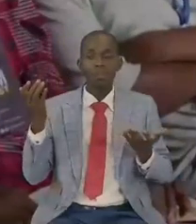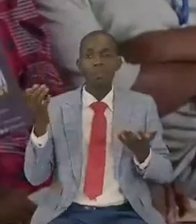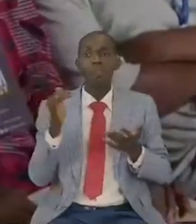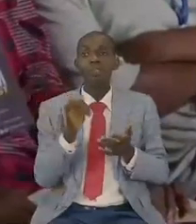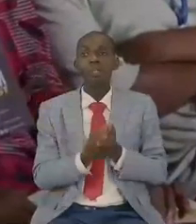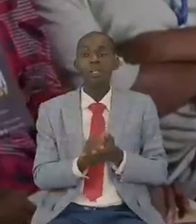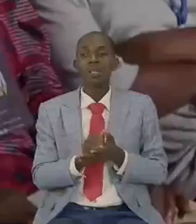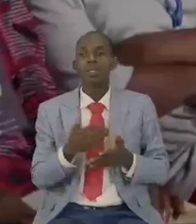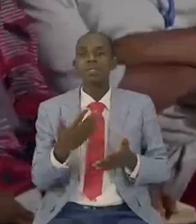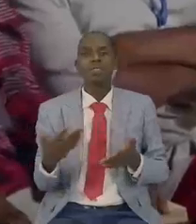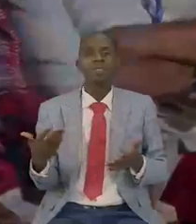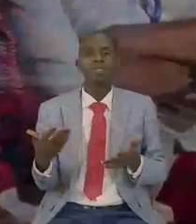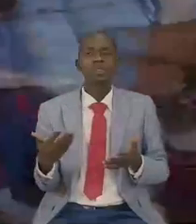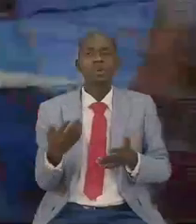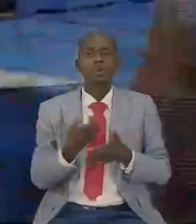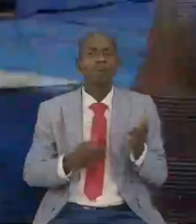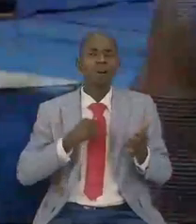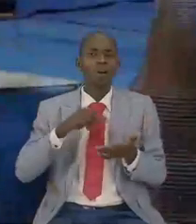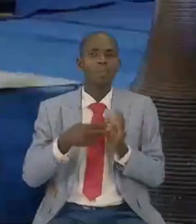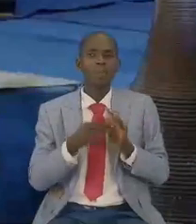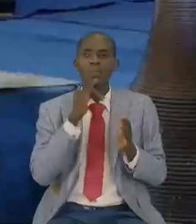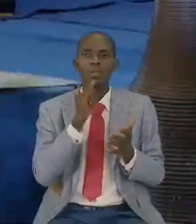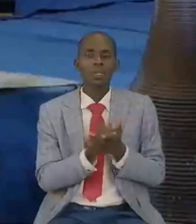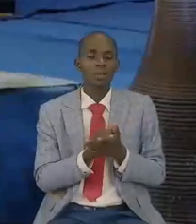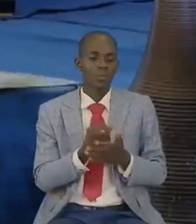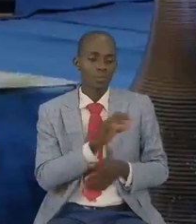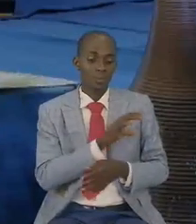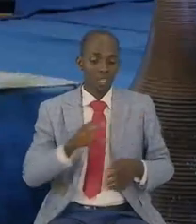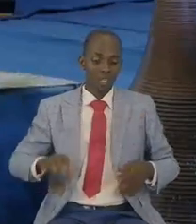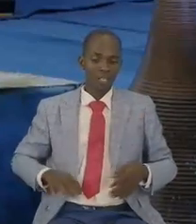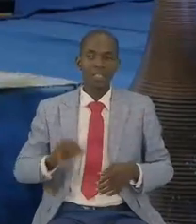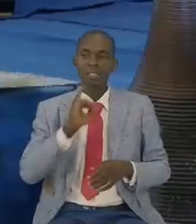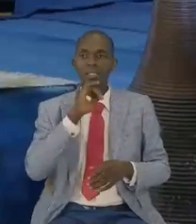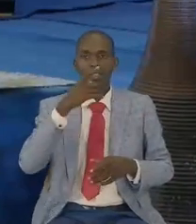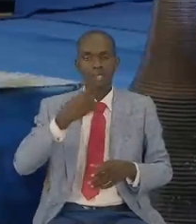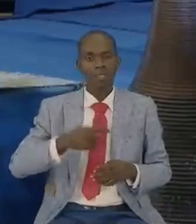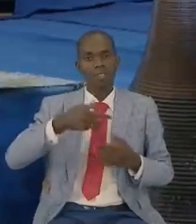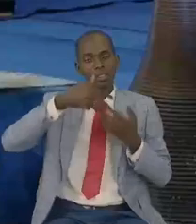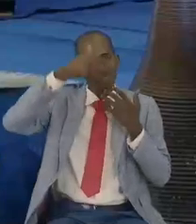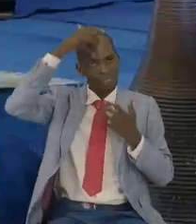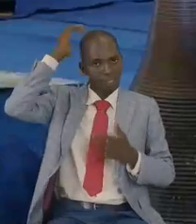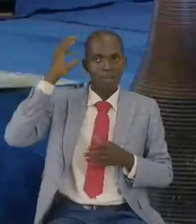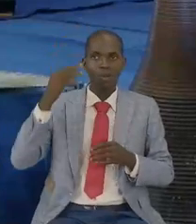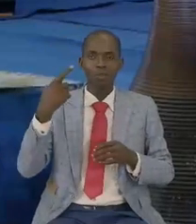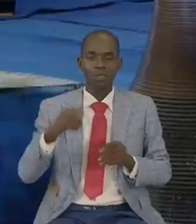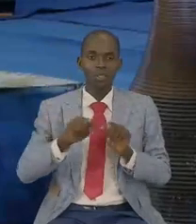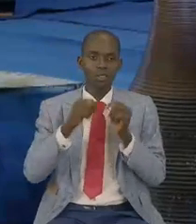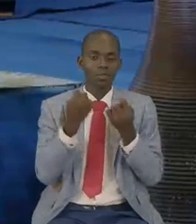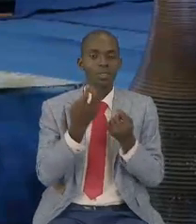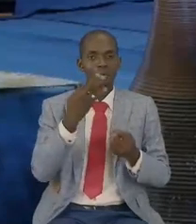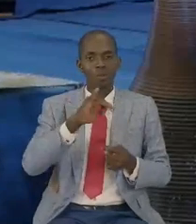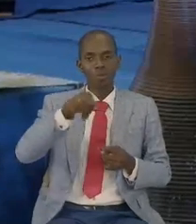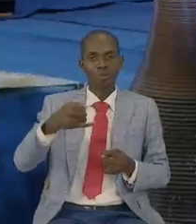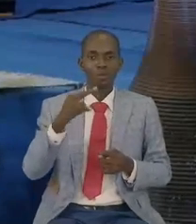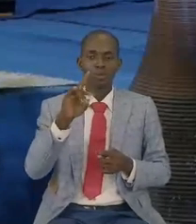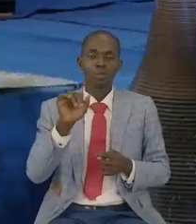cette chose est foutue. Ce que je veux vous dire, c'est que Christ est le lion de la tribu de Judas. Et toi, comme